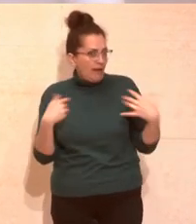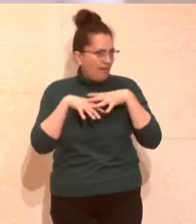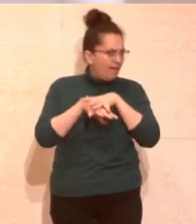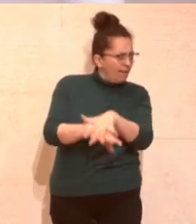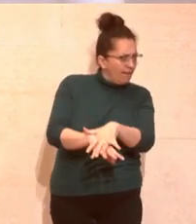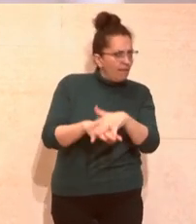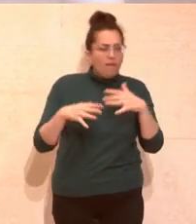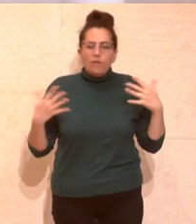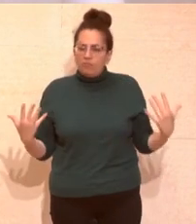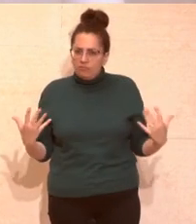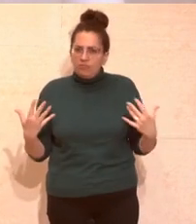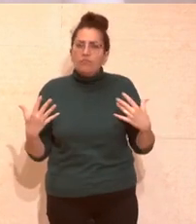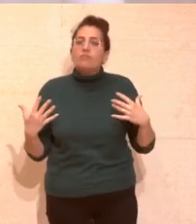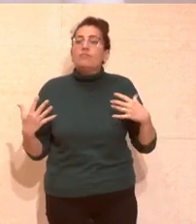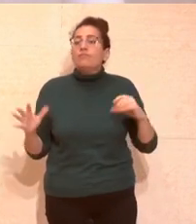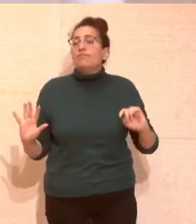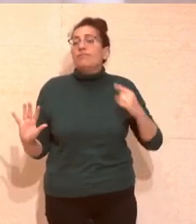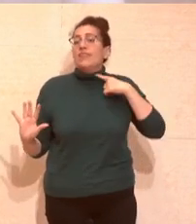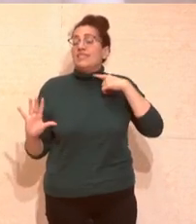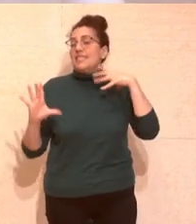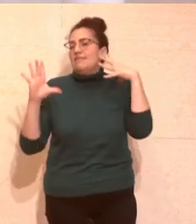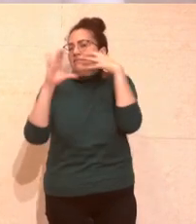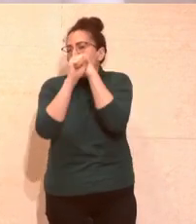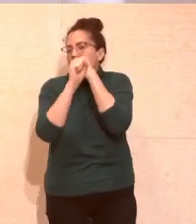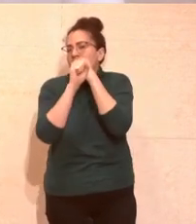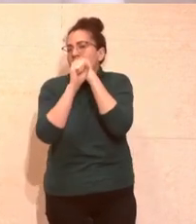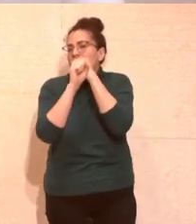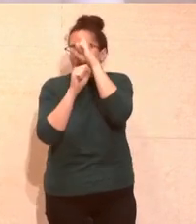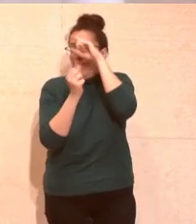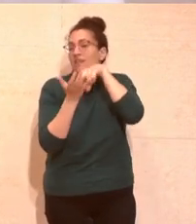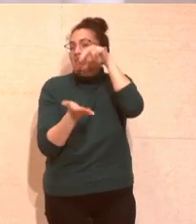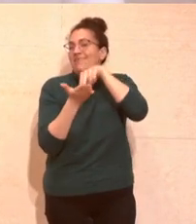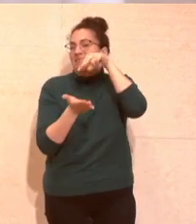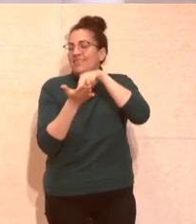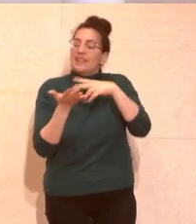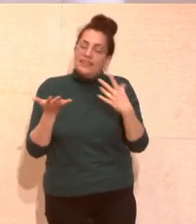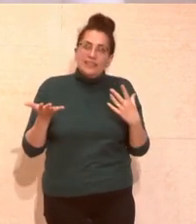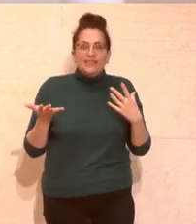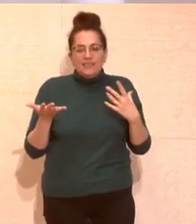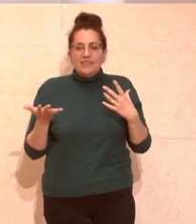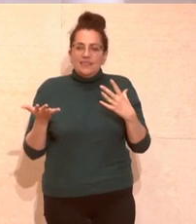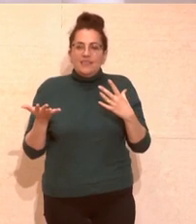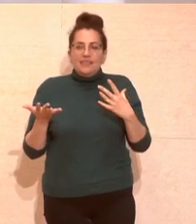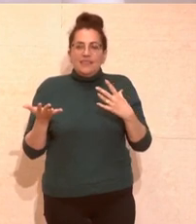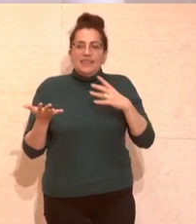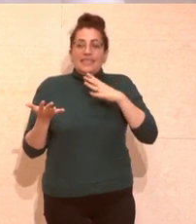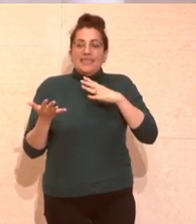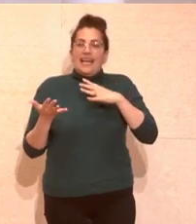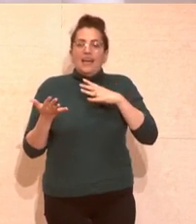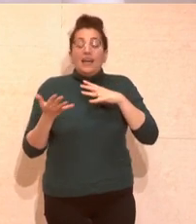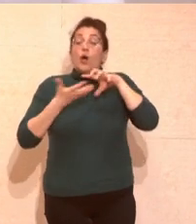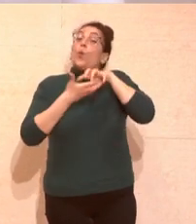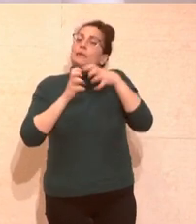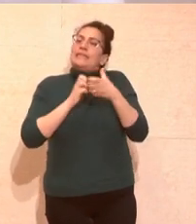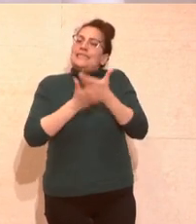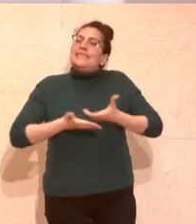symptomatologie déficit attentionnel avec ou sans hyperactivité, parce qu'il y a aussi vraiment une forte comorbidité qui est complexe.